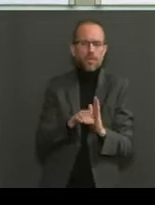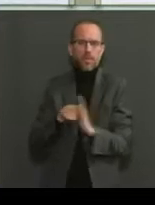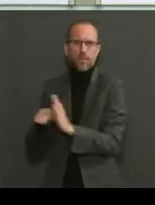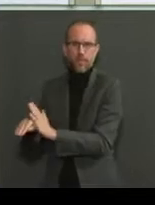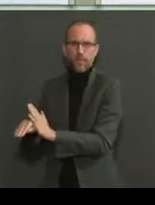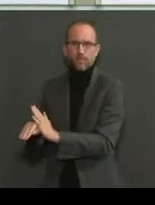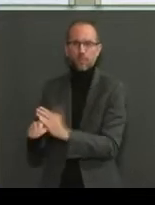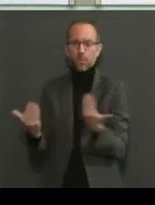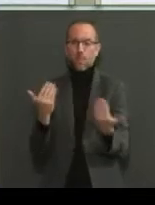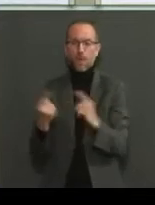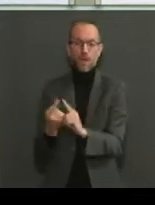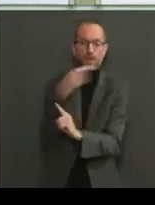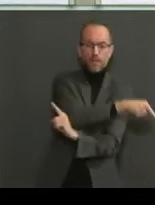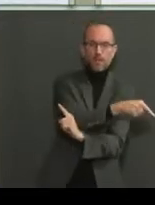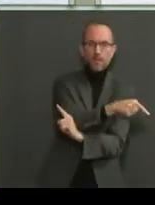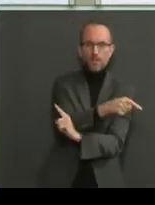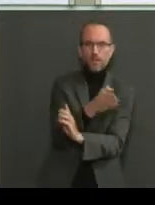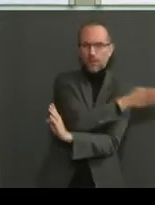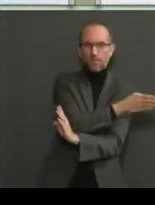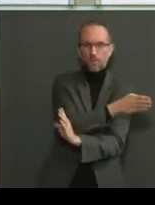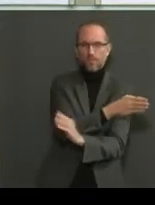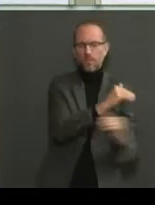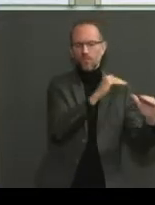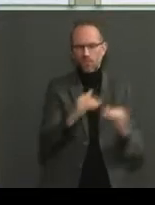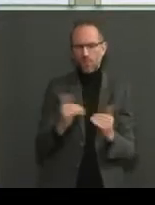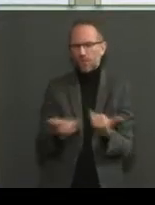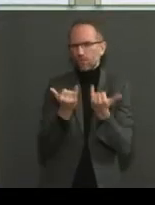à ceux de la semaine précédente.